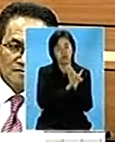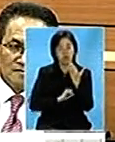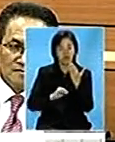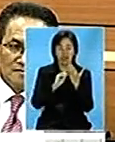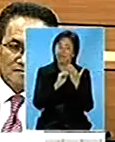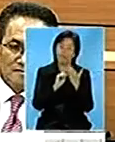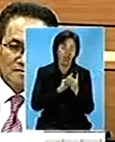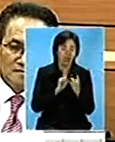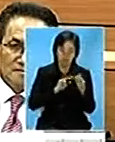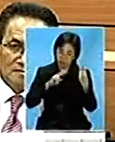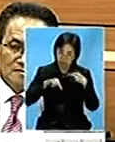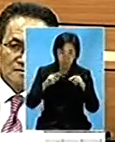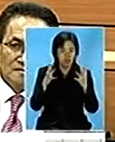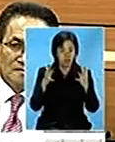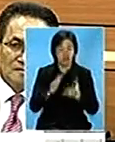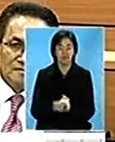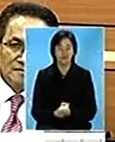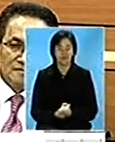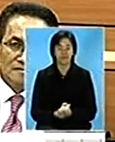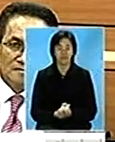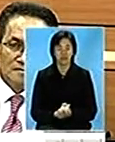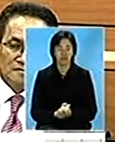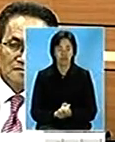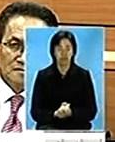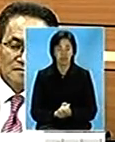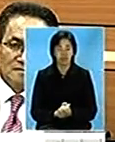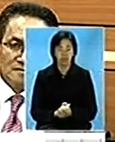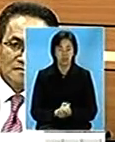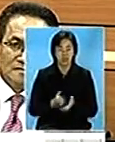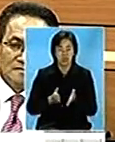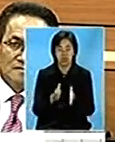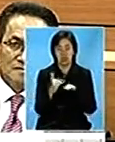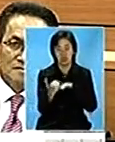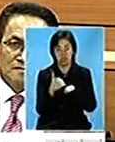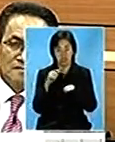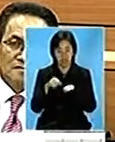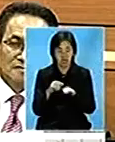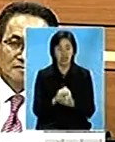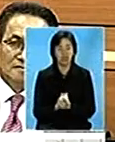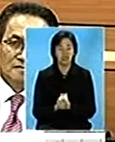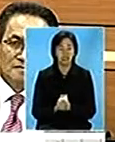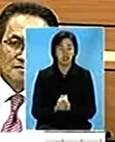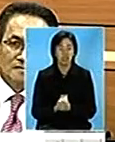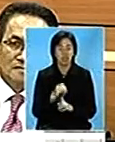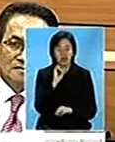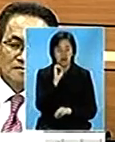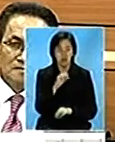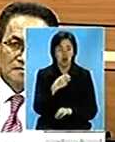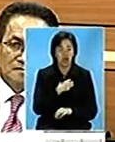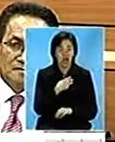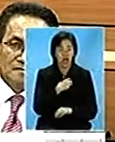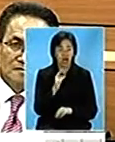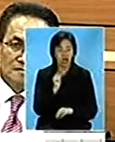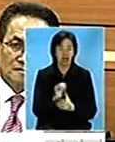ดูพื้นที่เลยส่วนในเรื่องการขยายช่องจราจรที่ท่านรัฐมนตรีได้ตอบว่าจะต้องอยู่ในเก